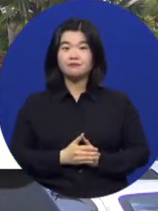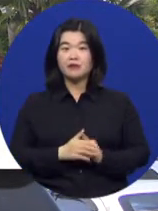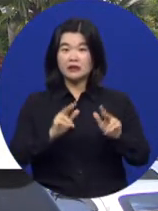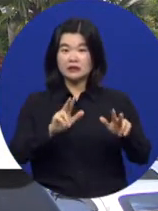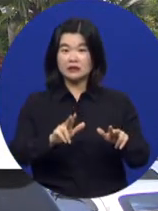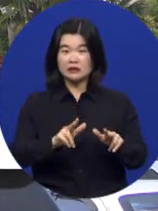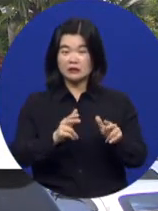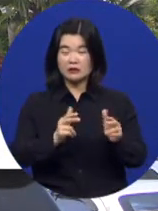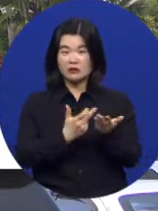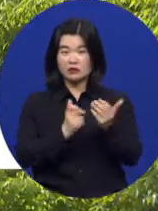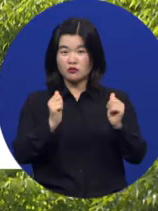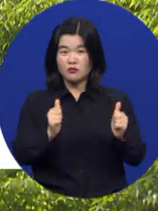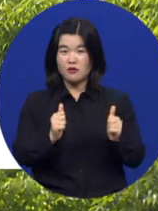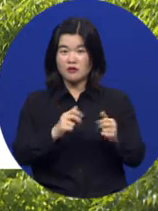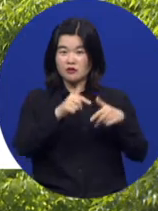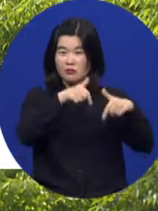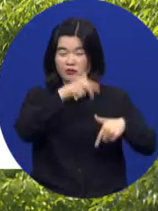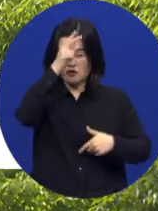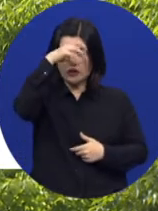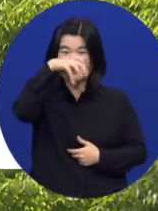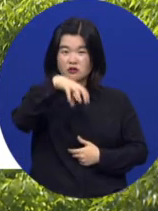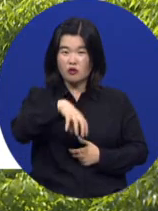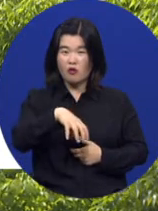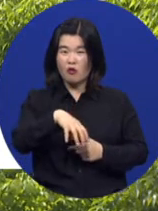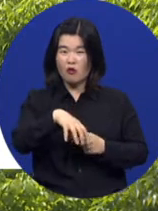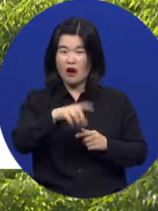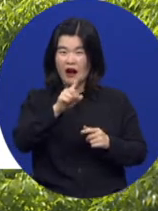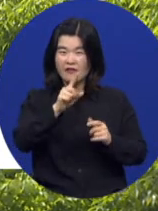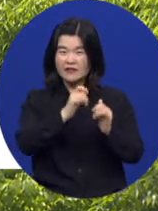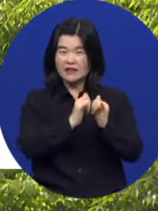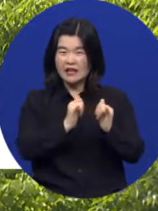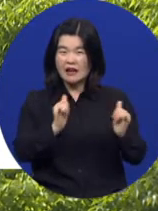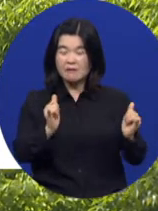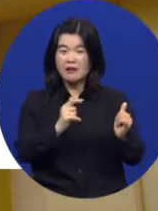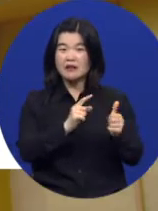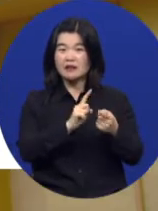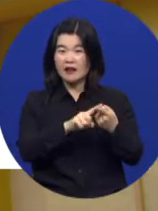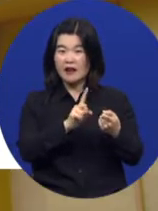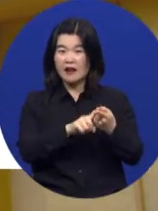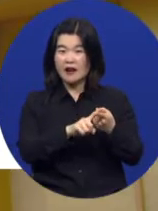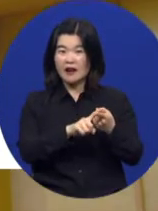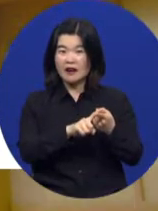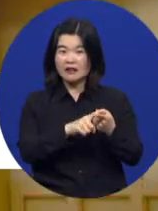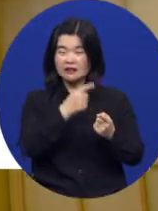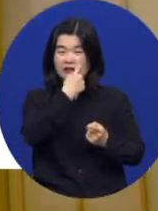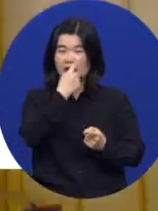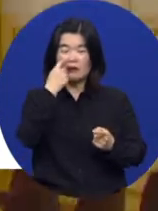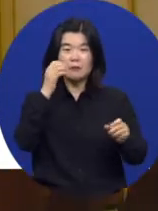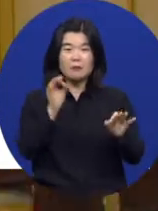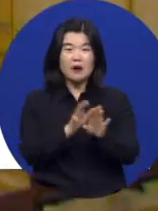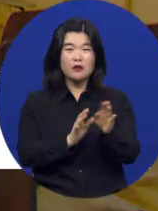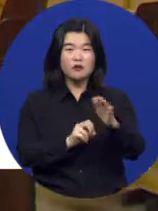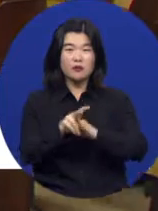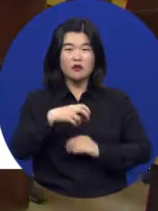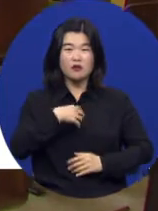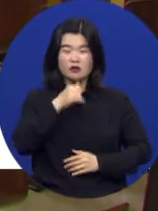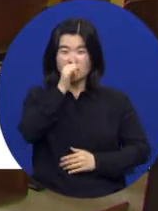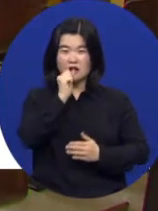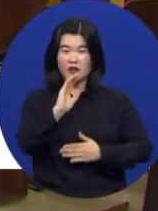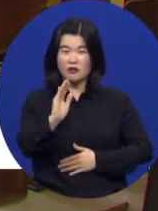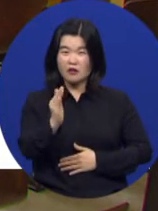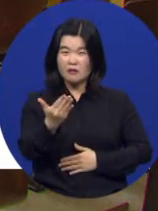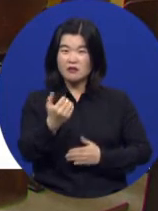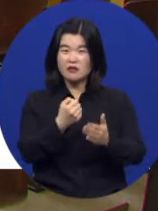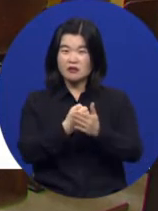제주지방법원 은 제주 서부 경찰서 소속 모 지구대 경이 a 씨에 대해 증거를 없애고 도망갈 우려가 있다며